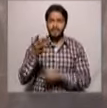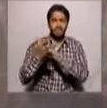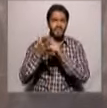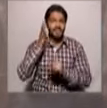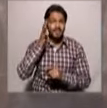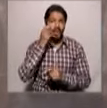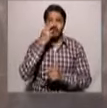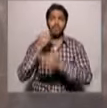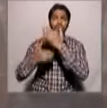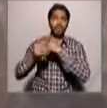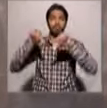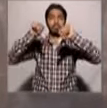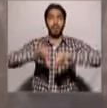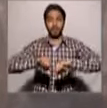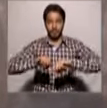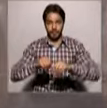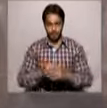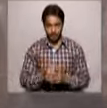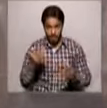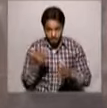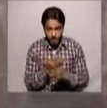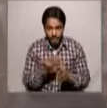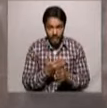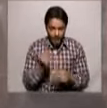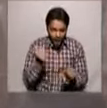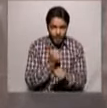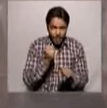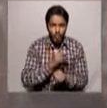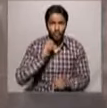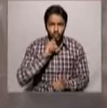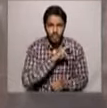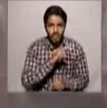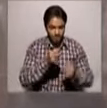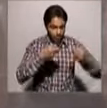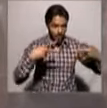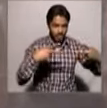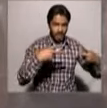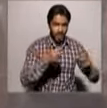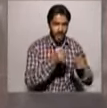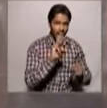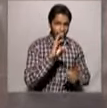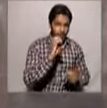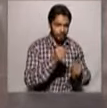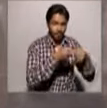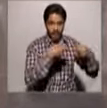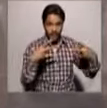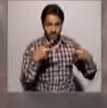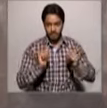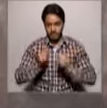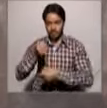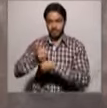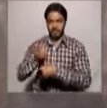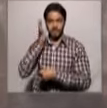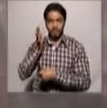أن يقضي هذه السنين التي كان لا يغتسل فيها من هذه العادة السيئة، ويصلي